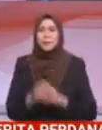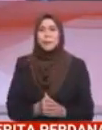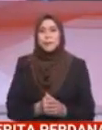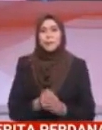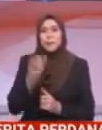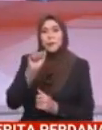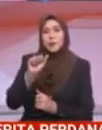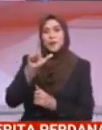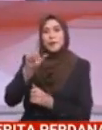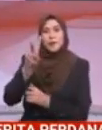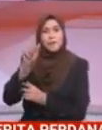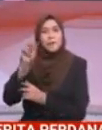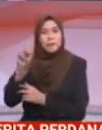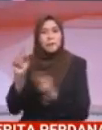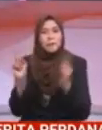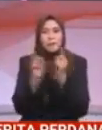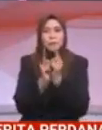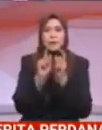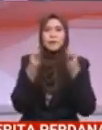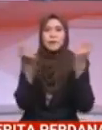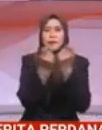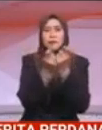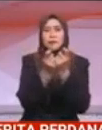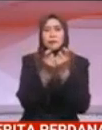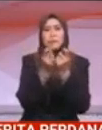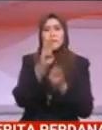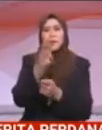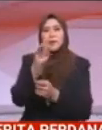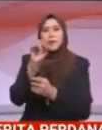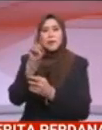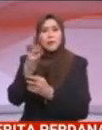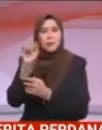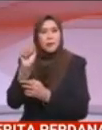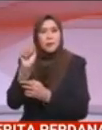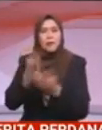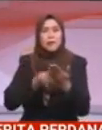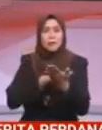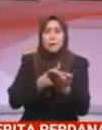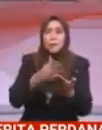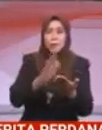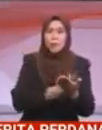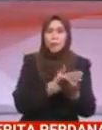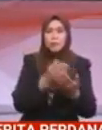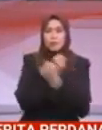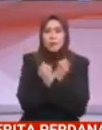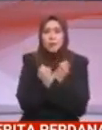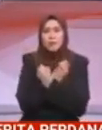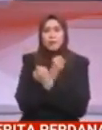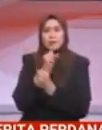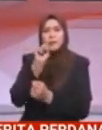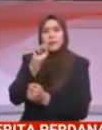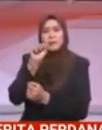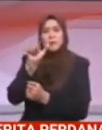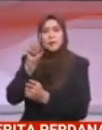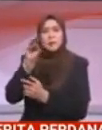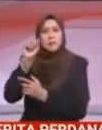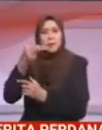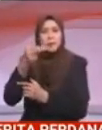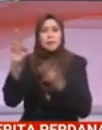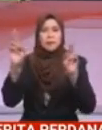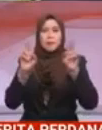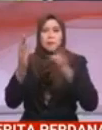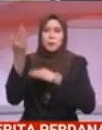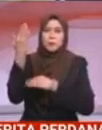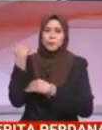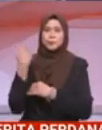Alvin ditemui tim B-Diva pada majlis pelancaran video muzik Sayang Salmah di Damansara Utama Rabu lalu.